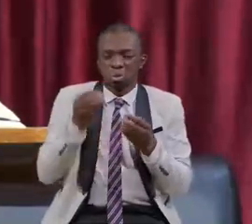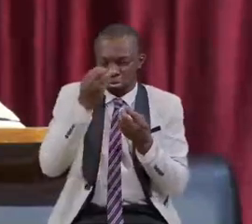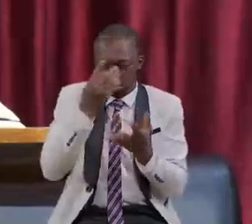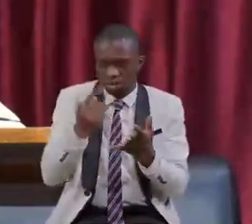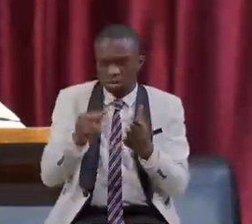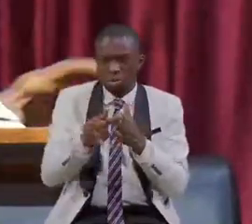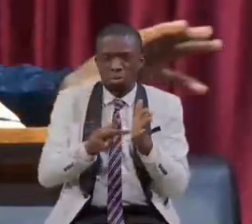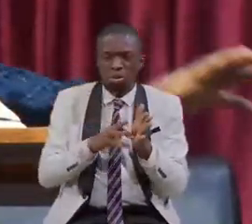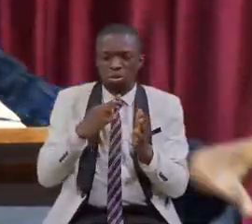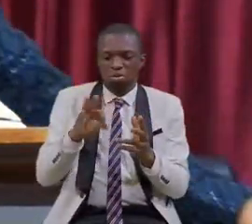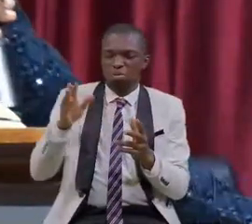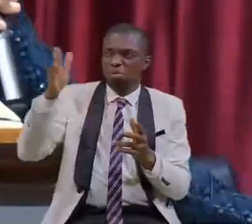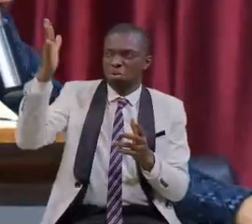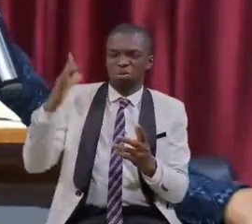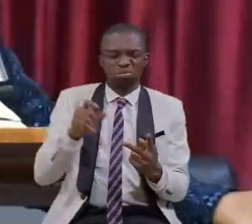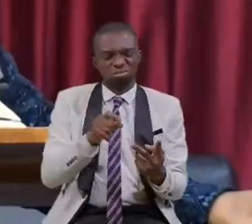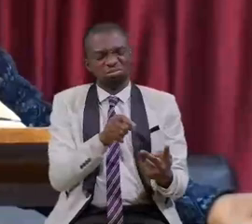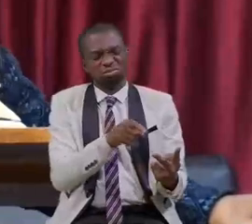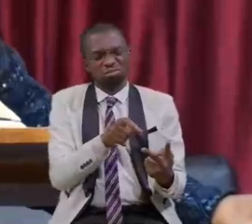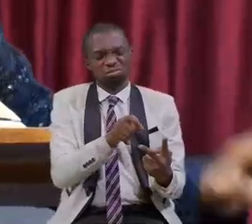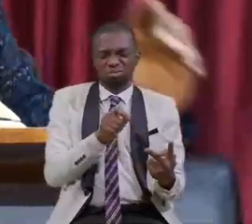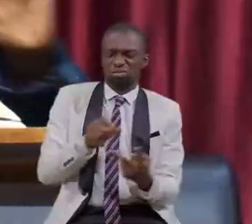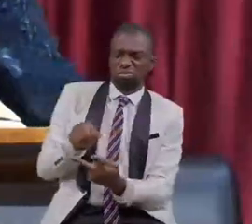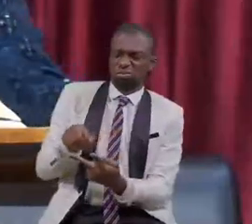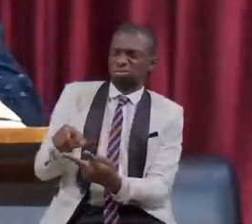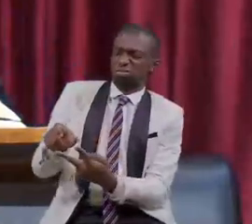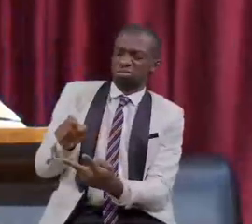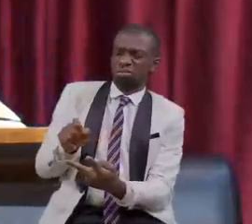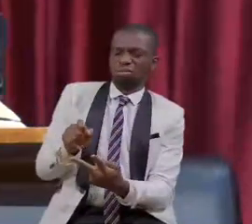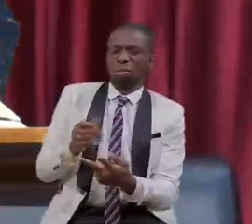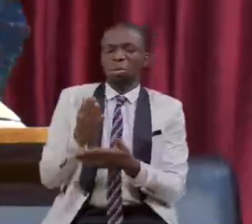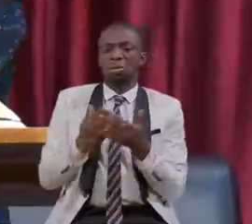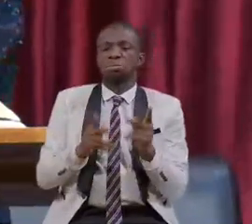sélectivement. Certains ont fait la volonté de Dieu temporairement.